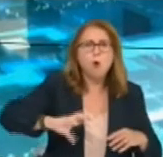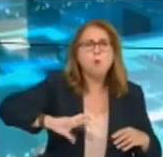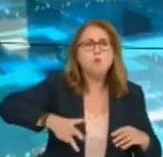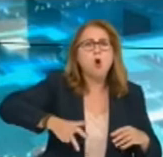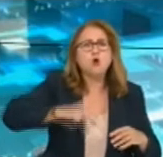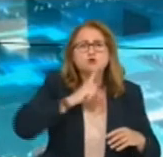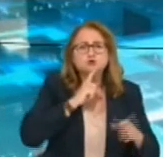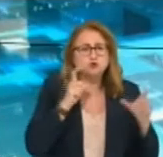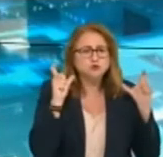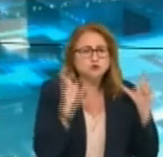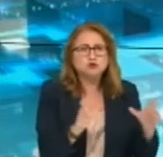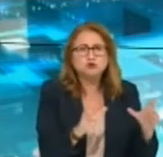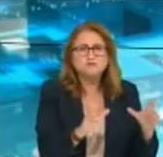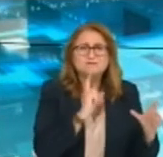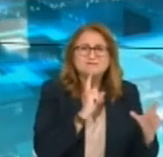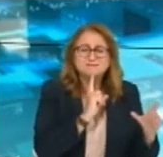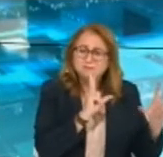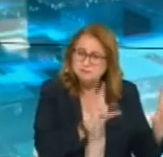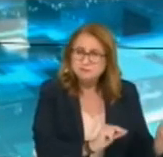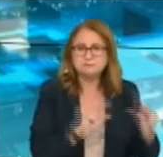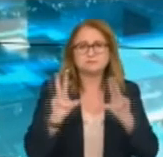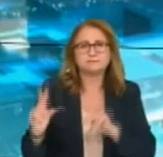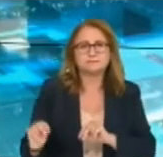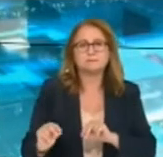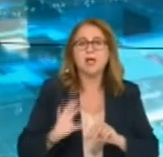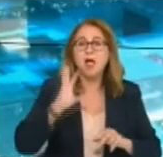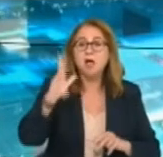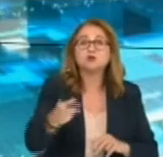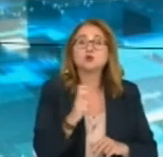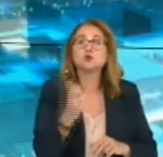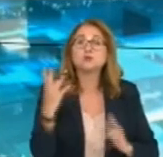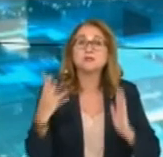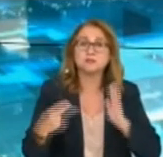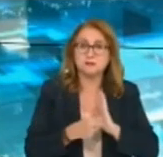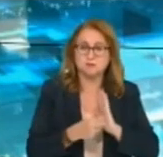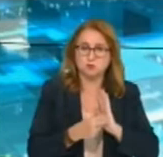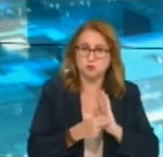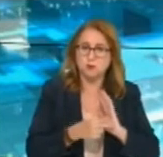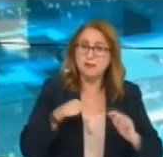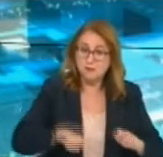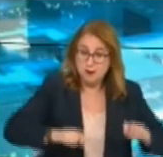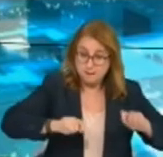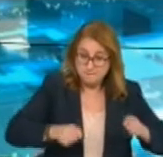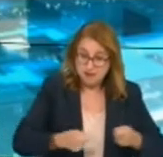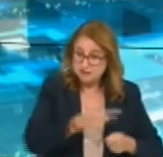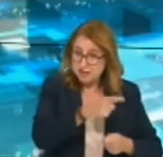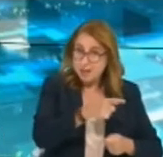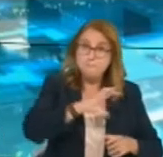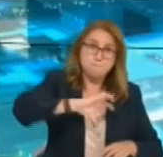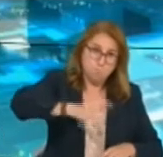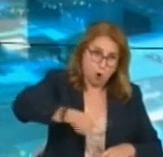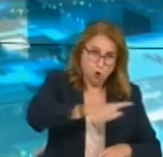μόνη διαφορά ότι το κλείσιμο των καταστημάτων μεταφέρεται τα μεσάνυχτα, δηλαδή στις 12, αντί για τις 11 που ίσχυε ως